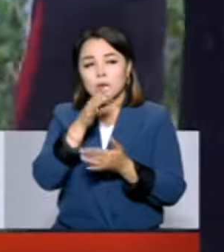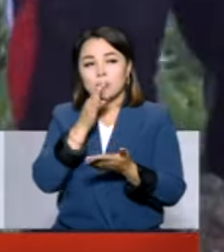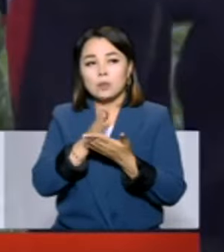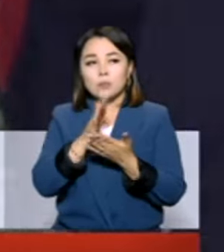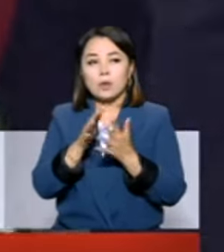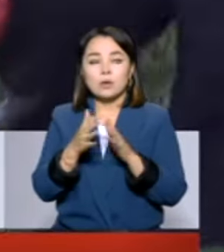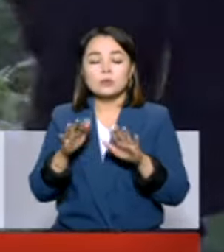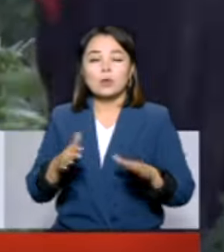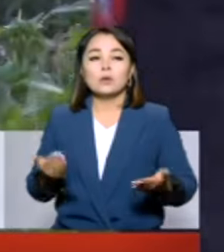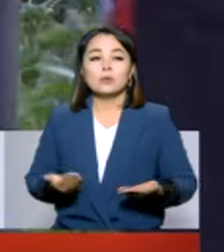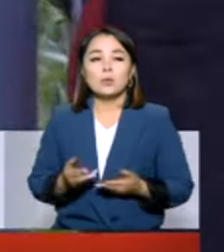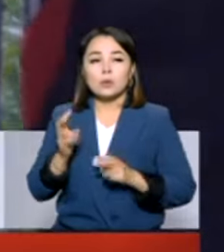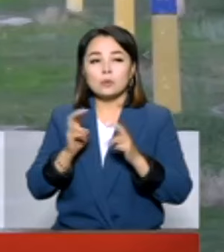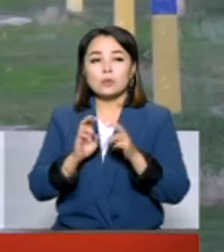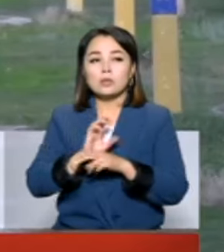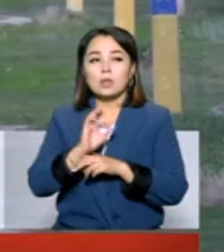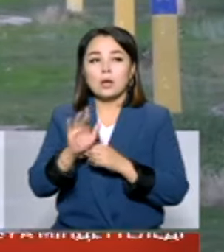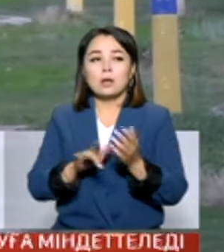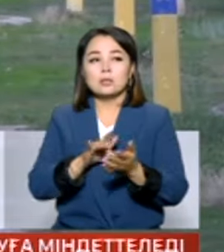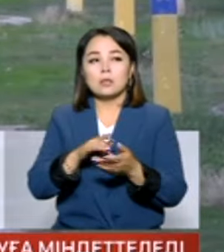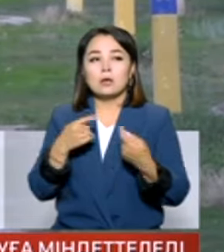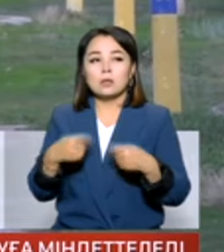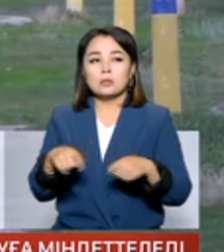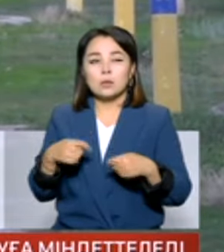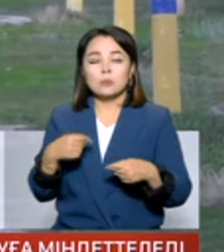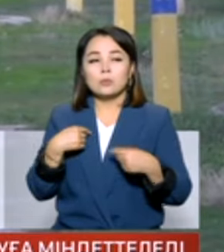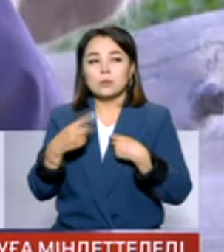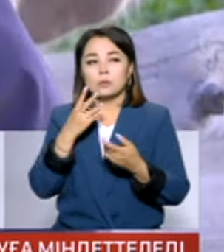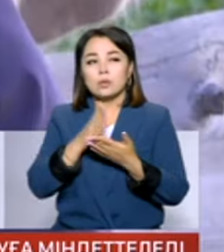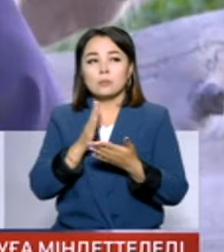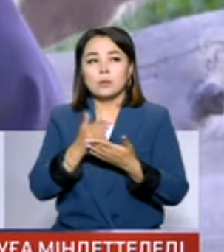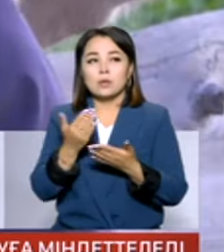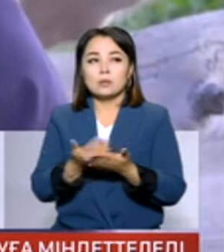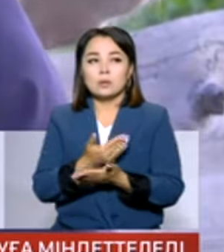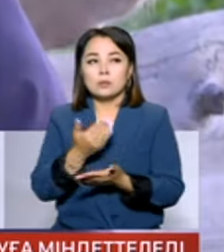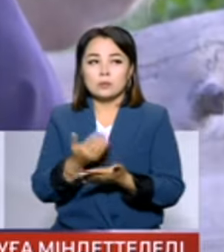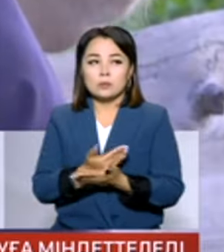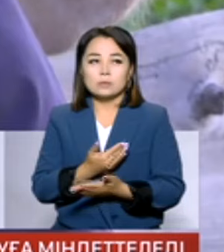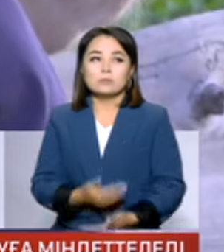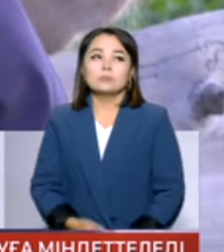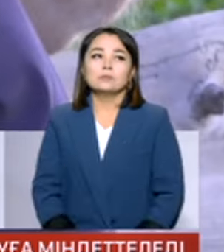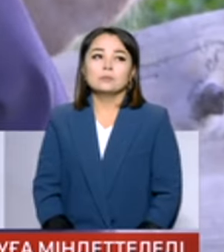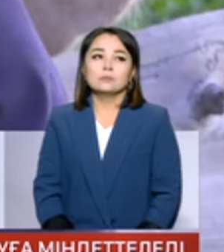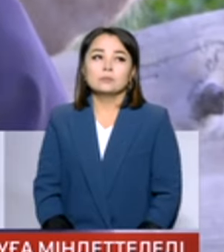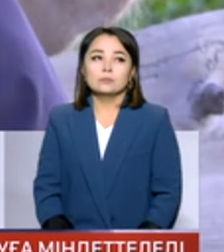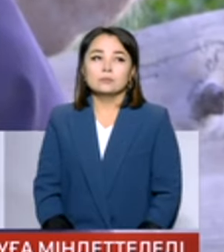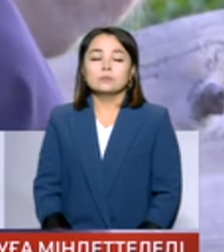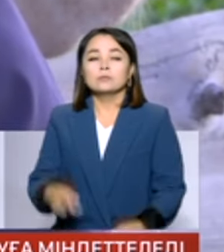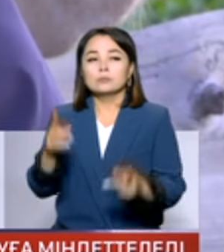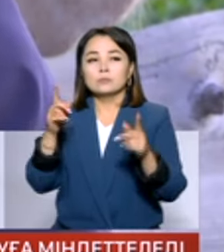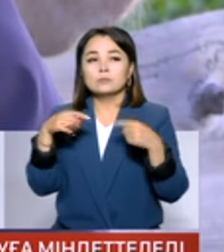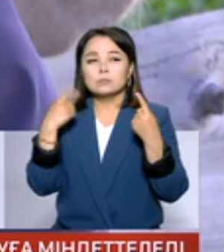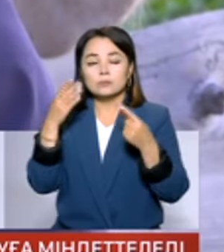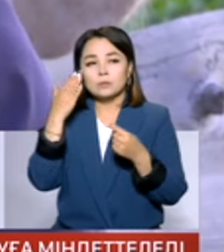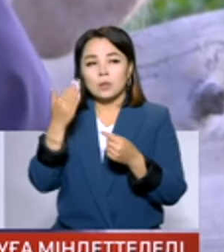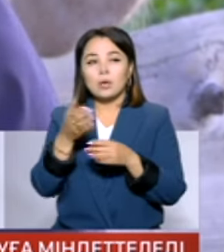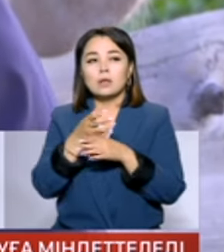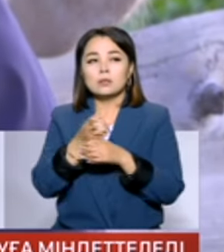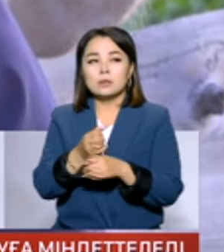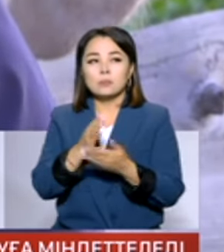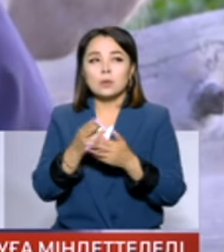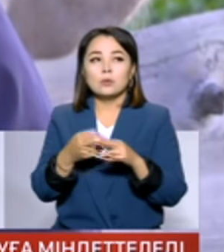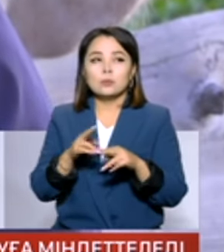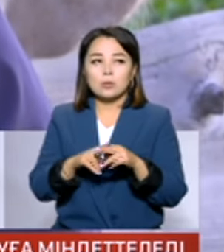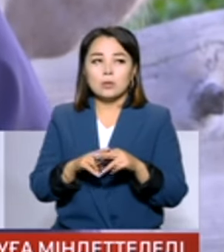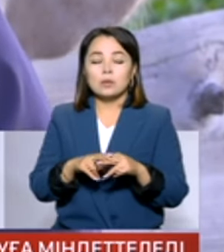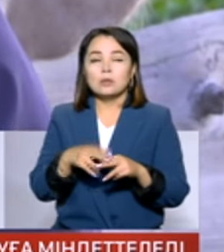ауыл тұрғындары өнімді қалаға апарып сатудың машақаты көп дейді. Осы сүт алып жоқ болғаннан кейін малдың басына зайттық. Сонда